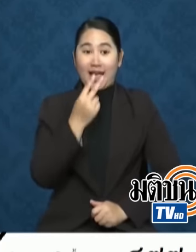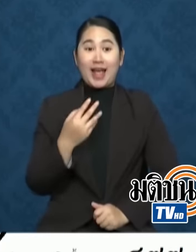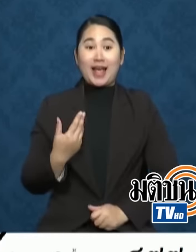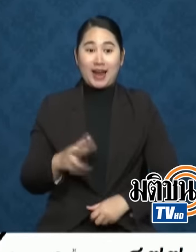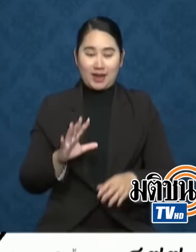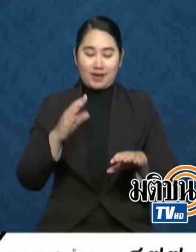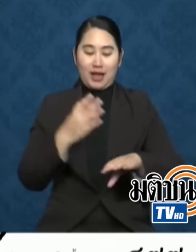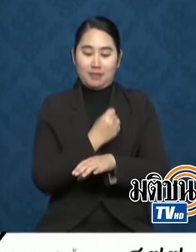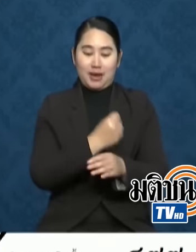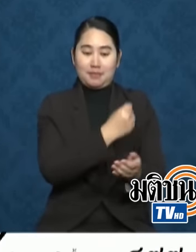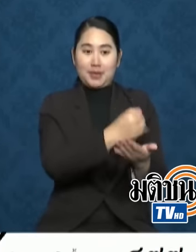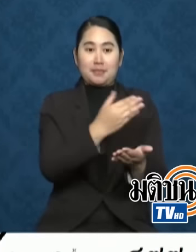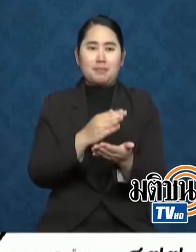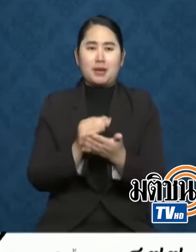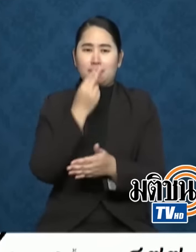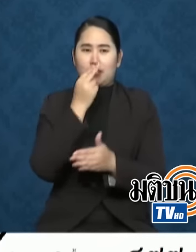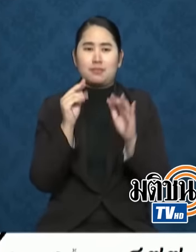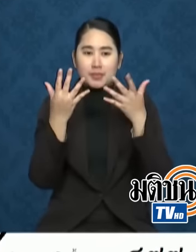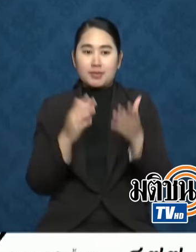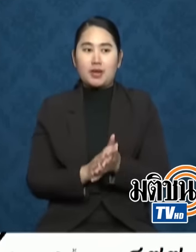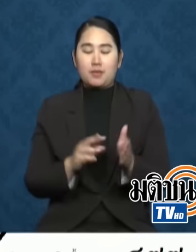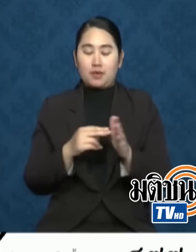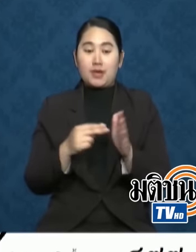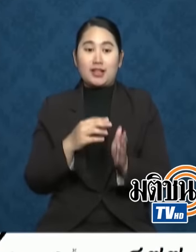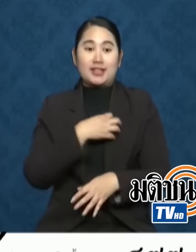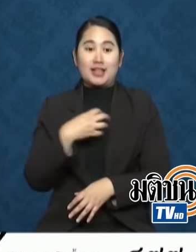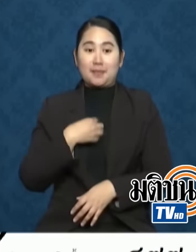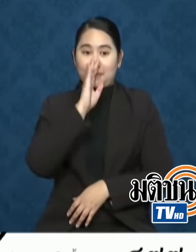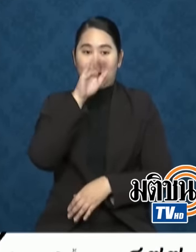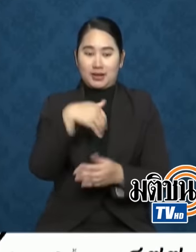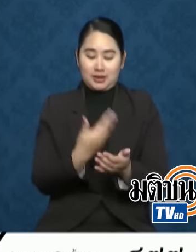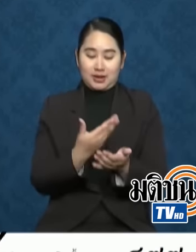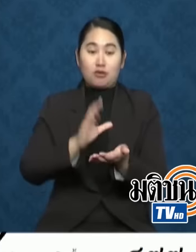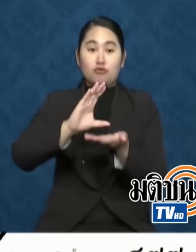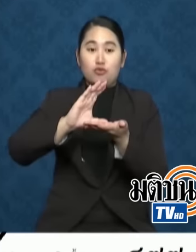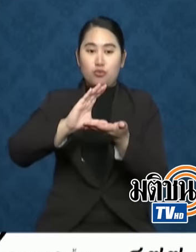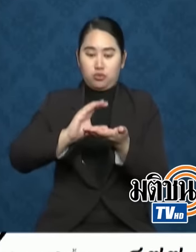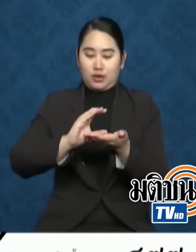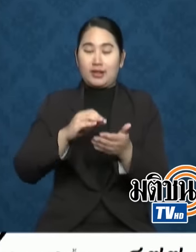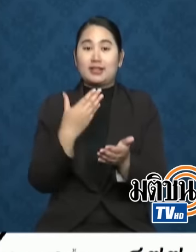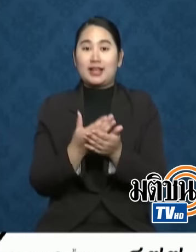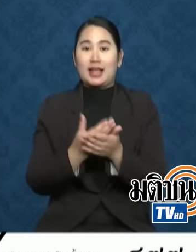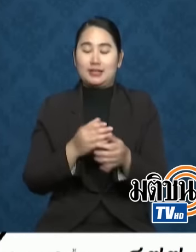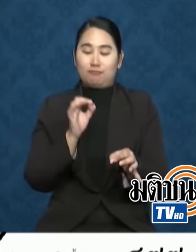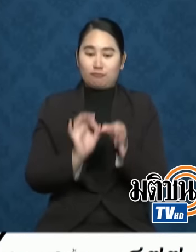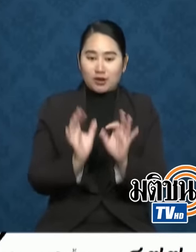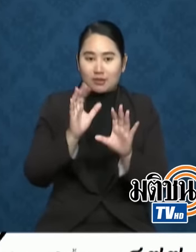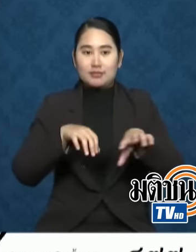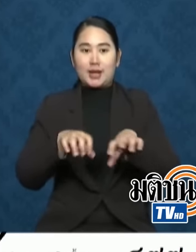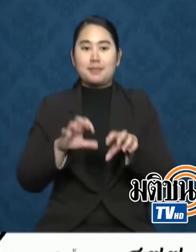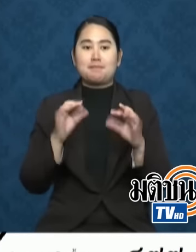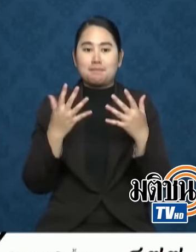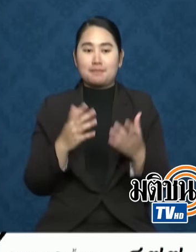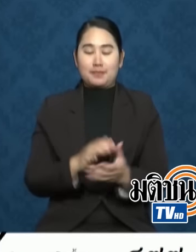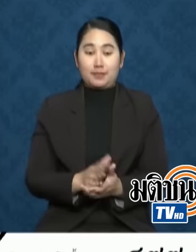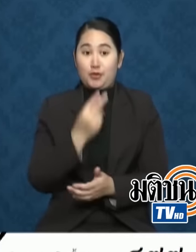งในรัฐบาลชุดนี้อัตราส่วนรายได้องค์กรปกครองส่วนท้องถิ่นก็ลดลงงบประมาณไฟป่าก็ไม่ให้ทีนี้เรามาดูอีกส่ว